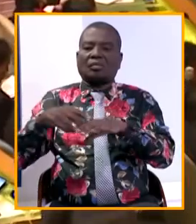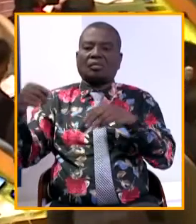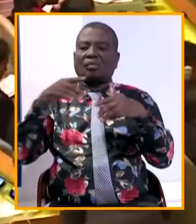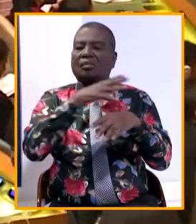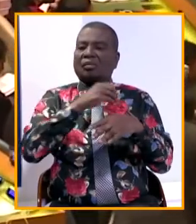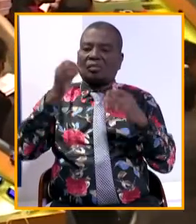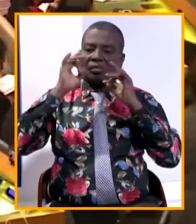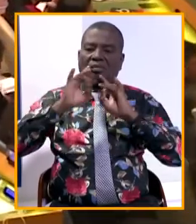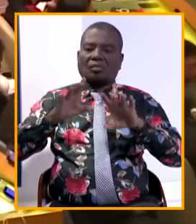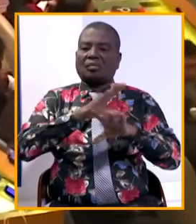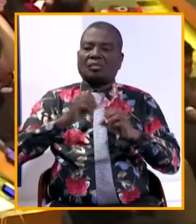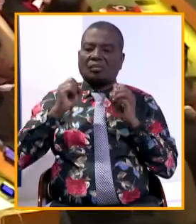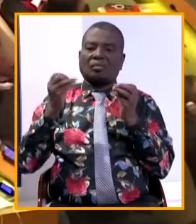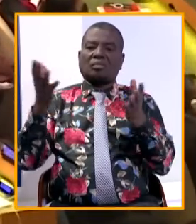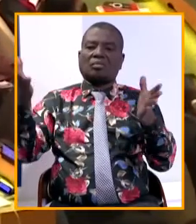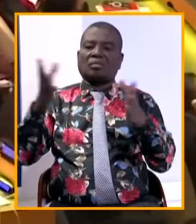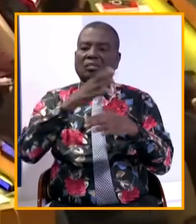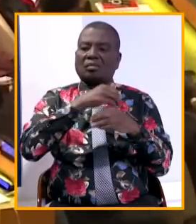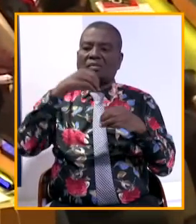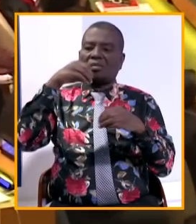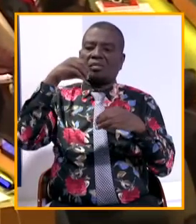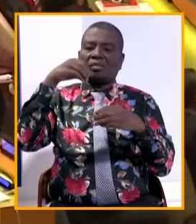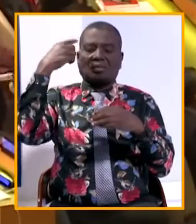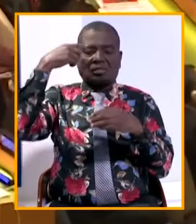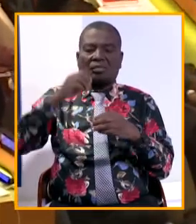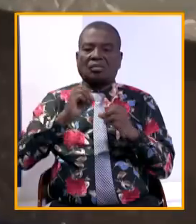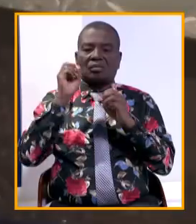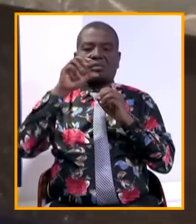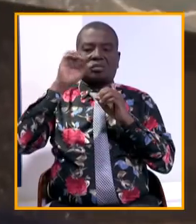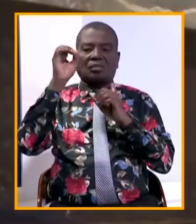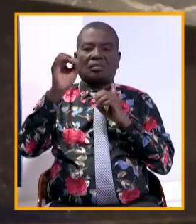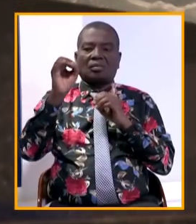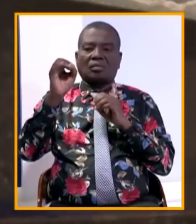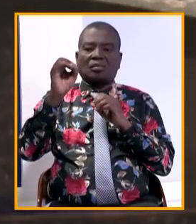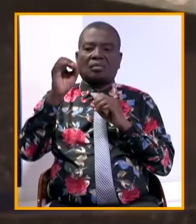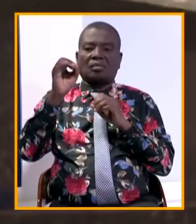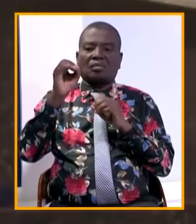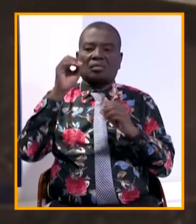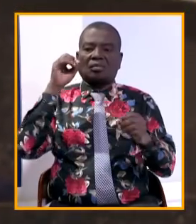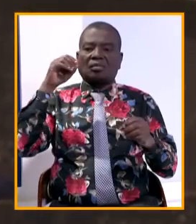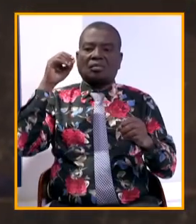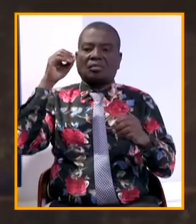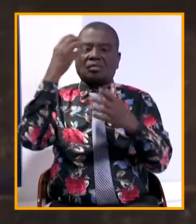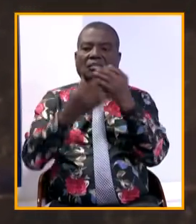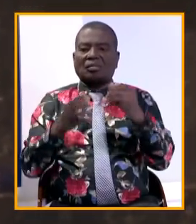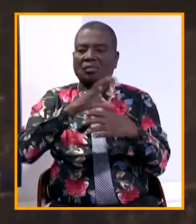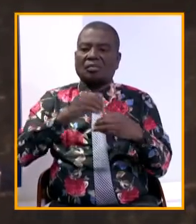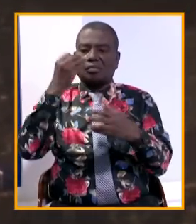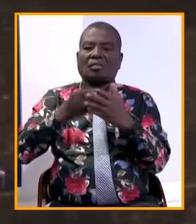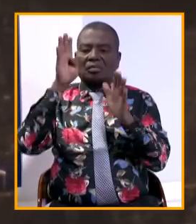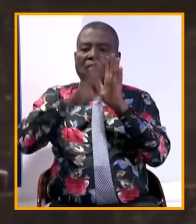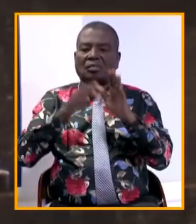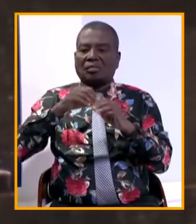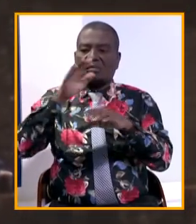crises humanitaires se propagent souvent loin des projecteurs. Le déficit de financement de notre appel